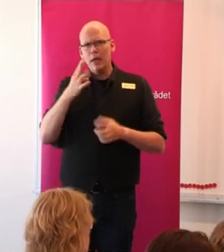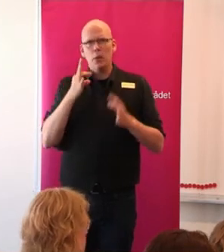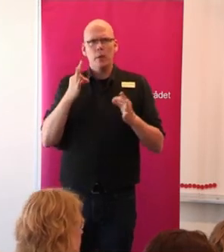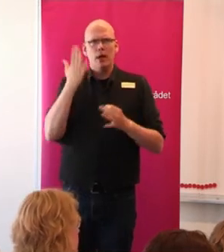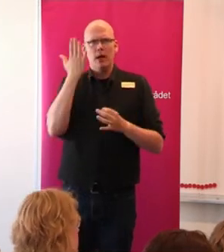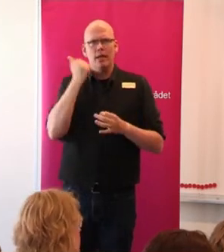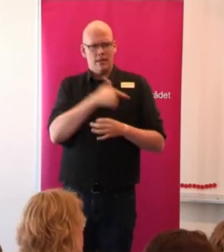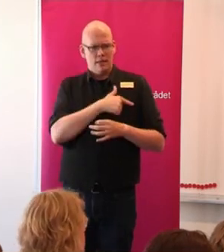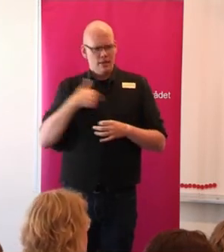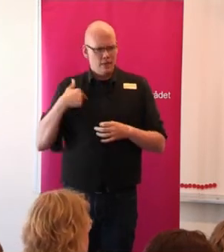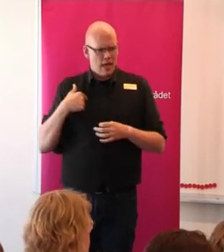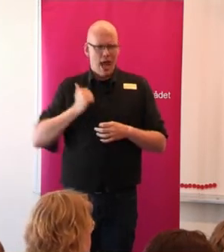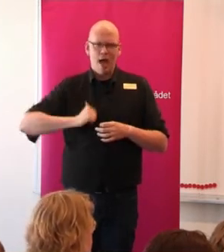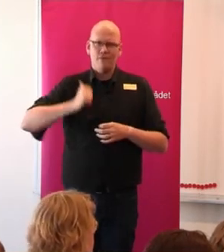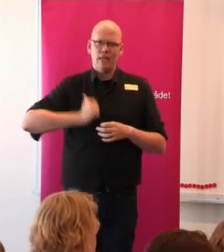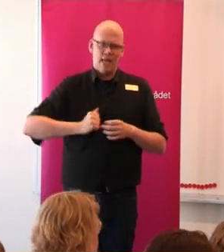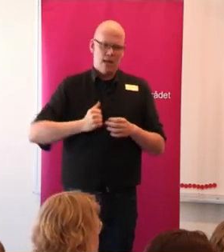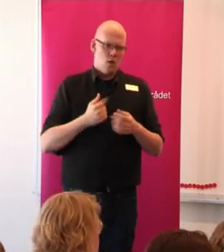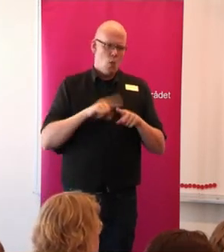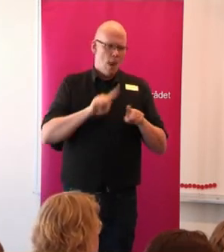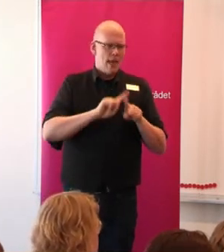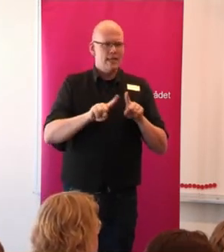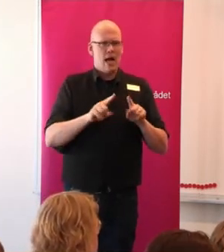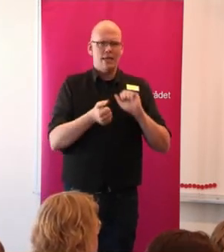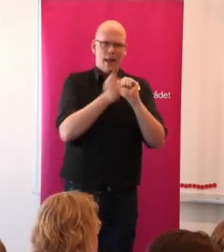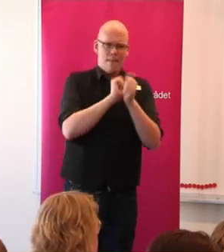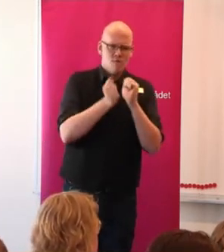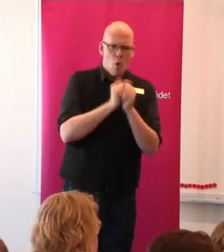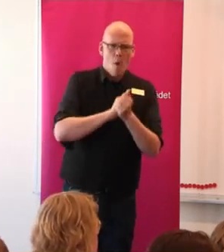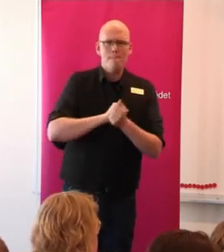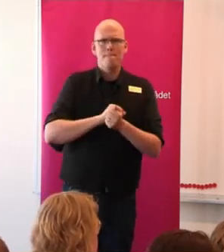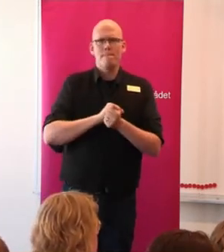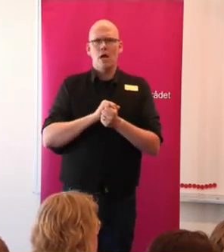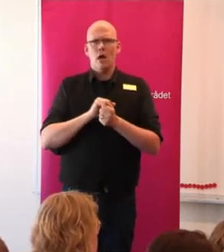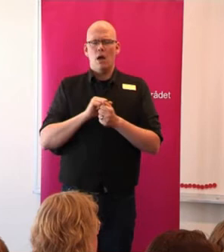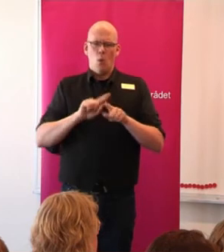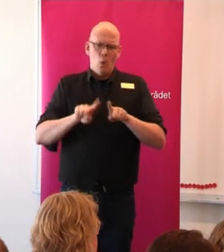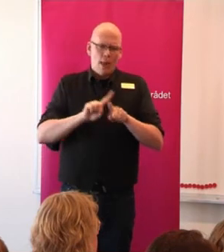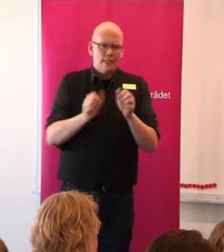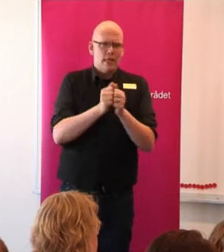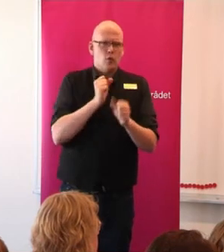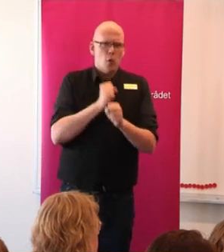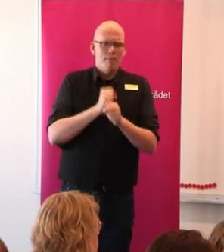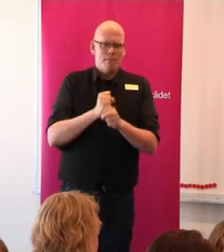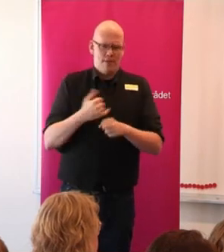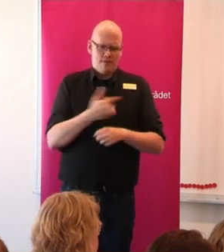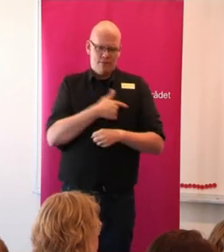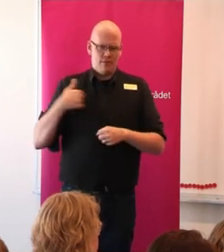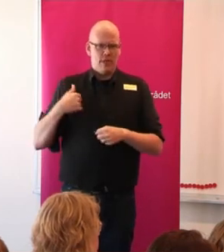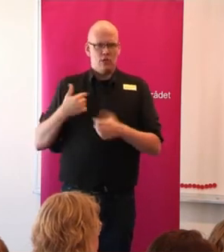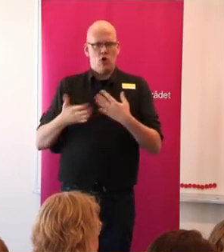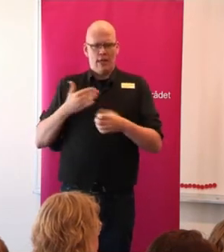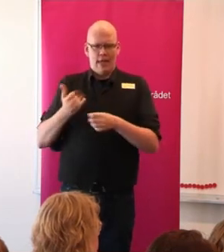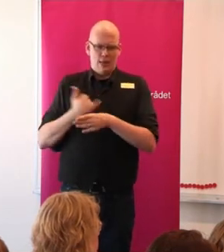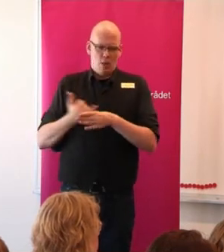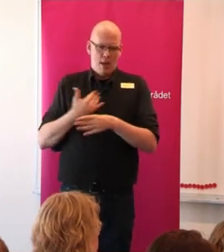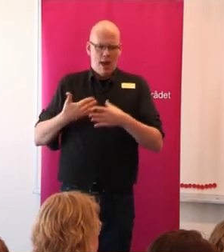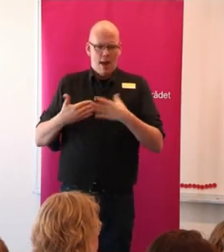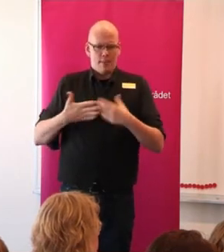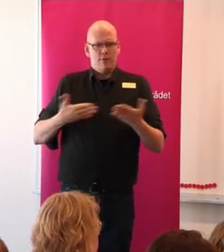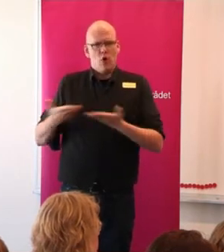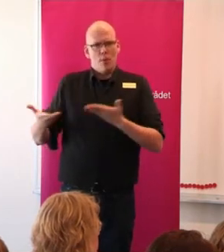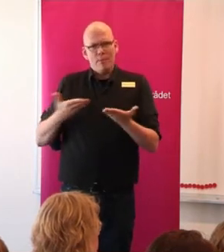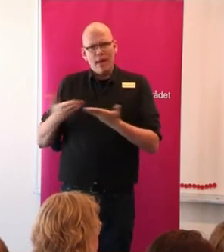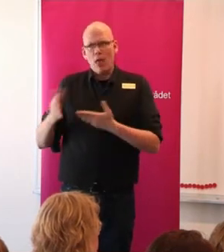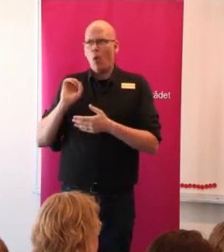de reformer och de möjligheter Arbetsförmedlingen har fått till att inte bli kontraproduktiva när regelsystemet inte hänger med.